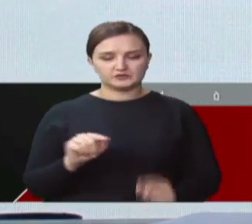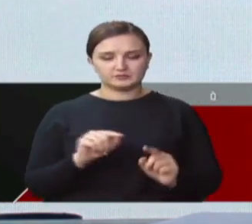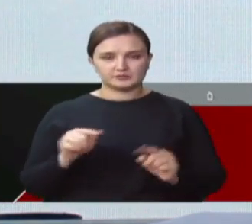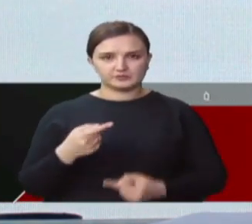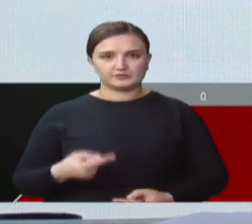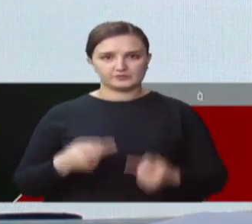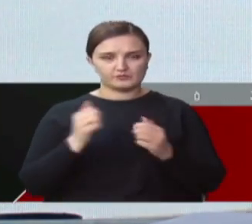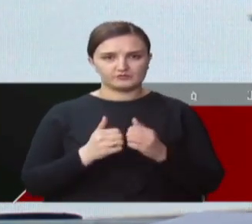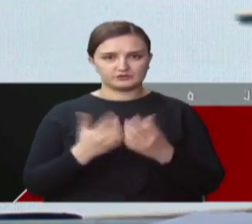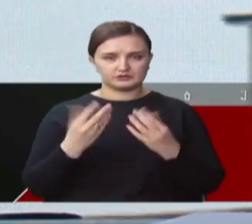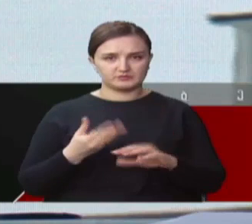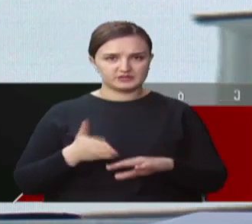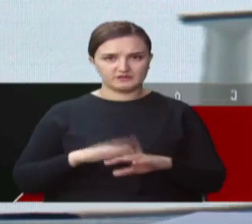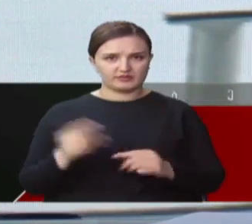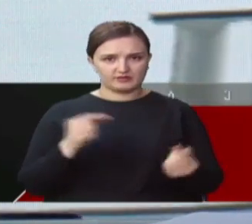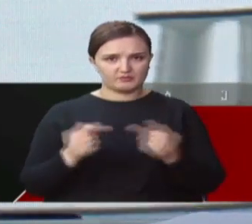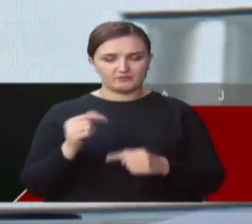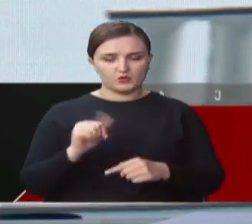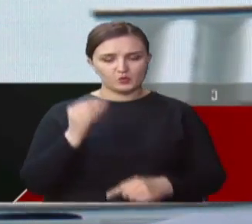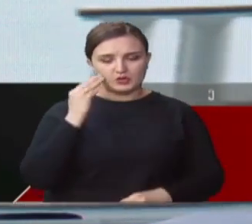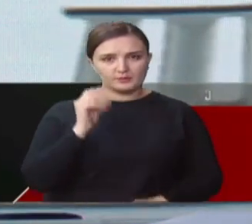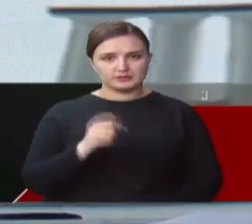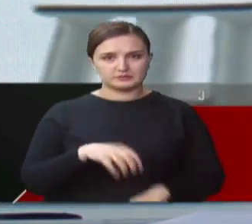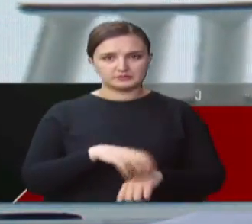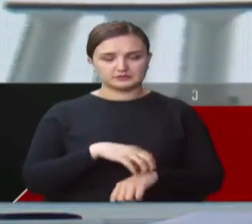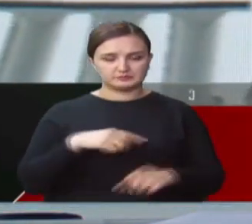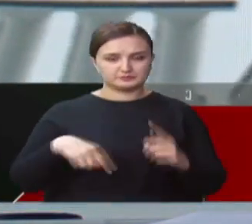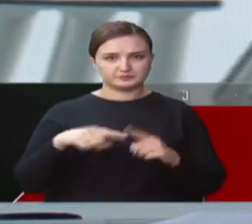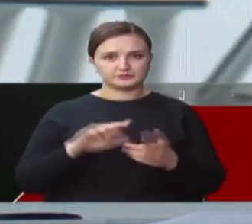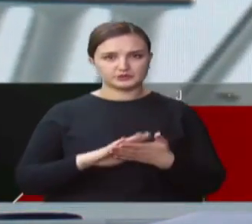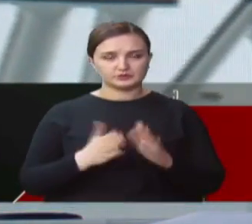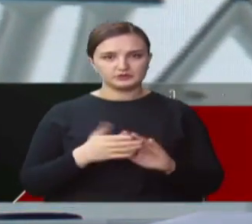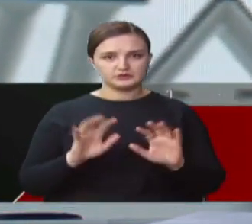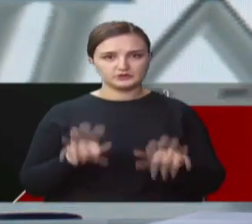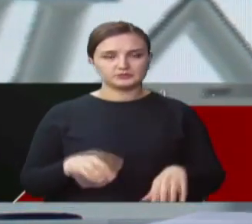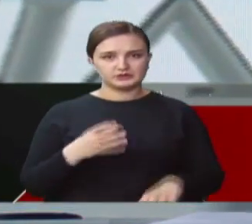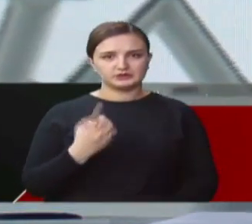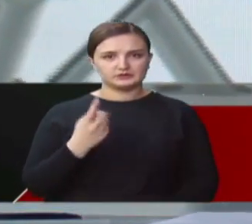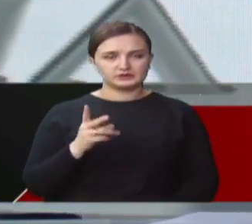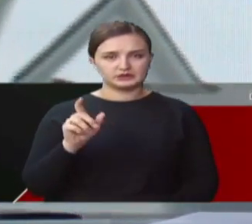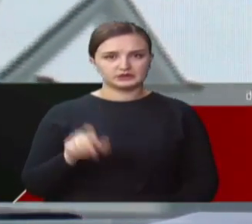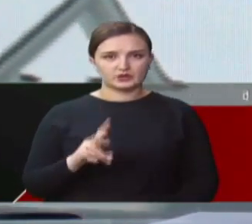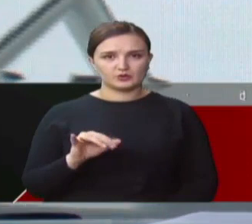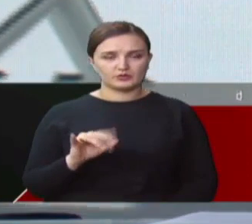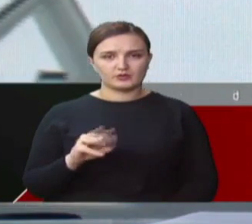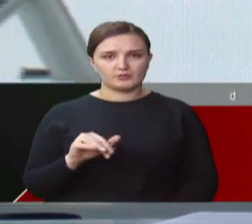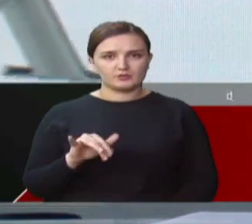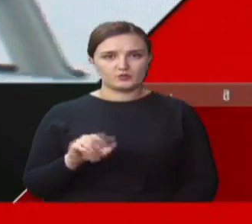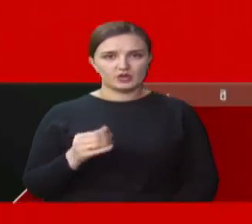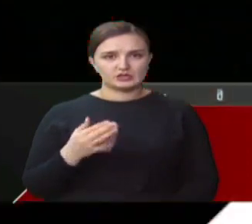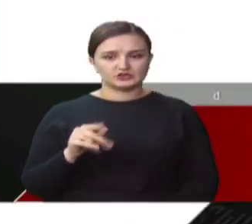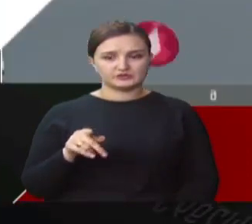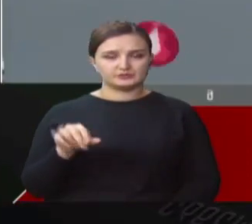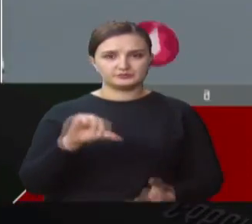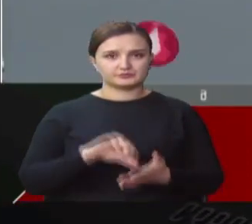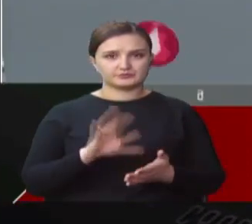apiris pereba, ovul ghiurat mțuavdeba. Gura paseps, partii sirglu șechniu, vitareba, tamjdomare obis, ide verti candidat, inona mamula șulim. Zrodis